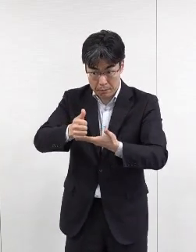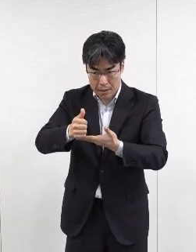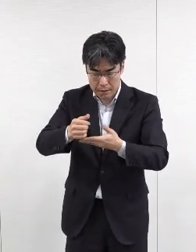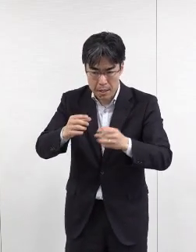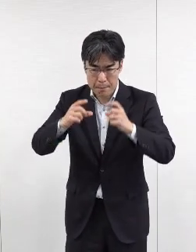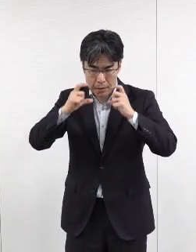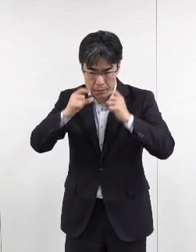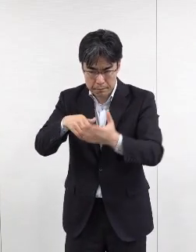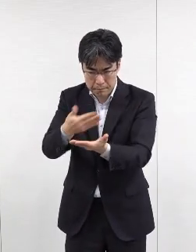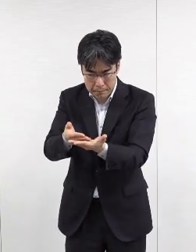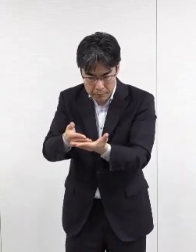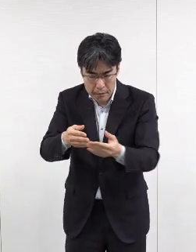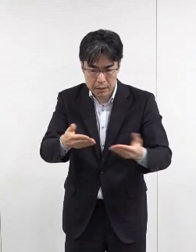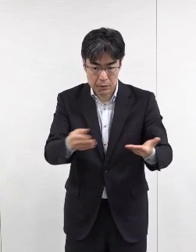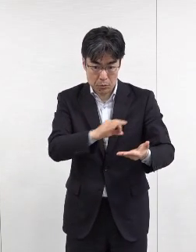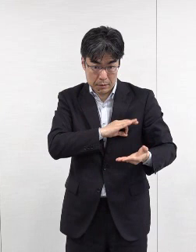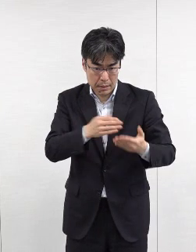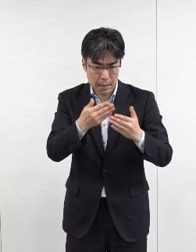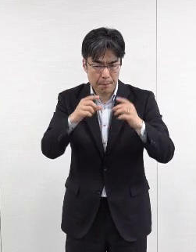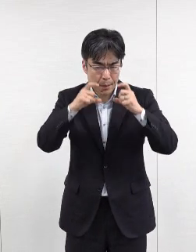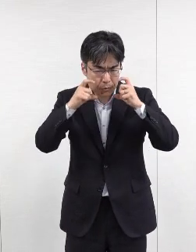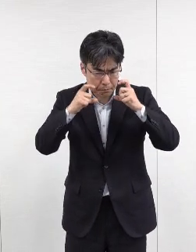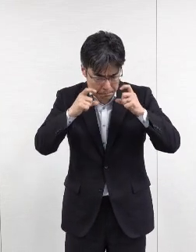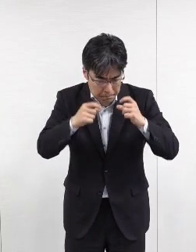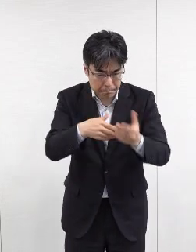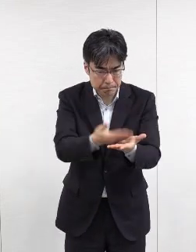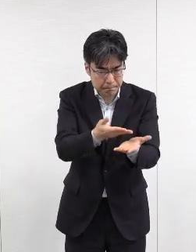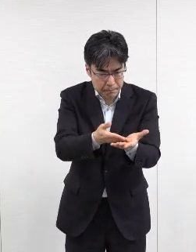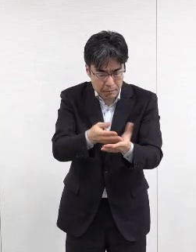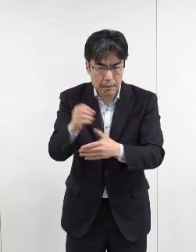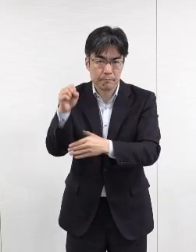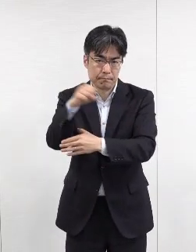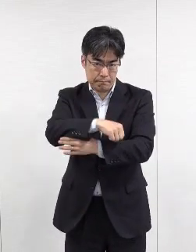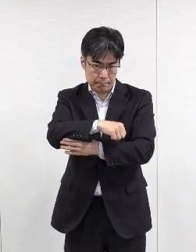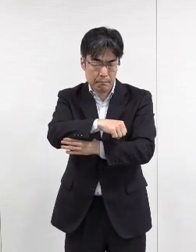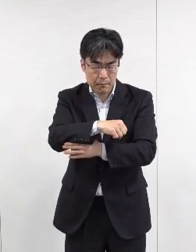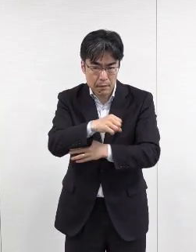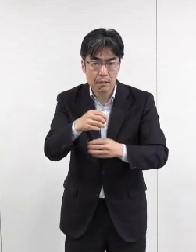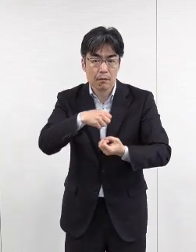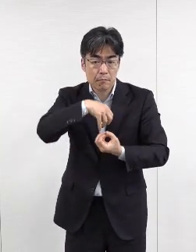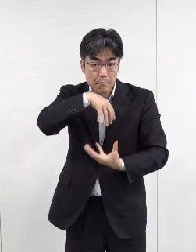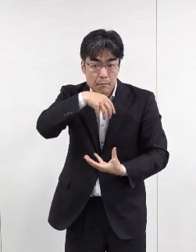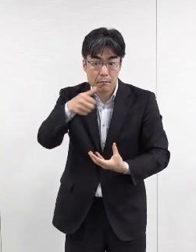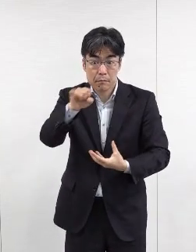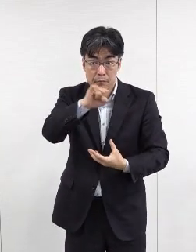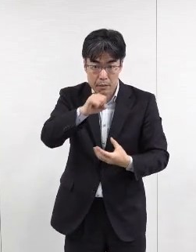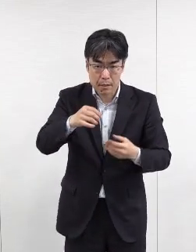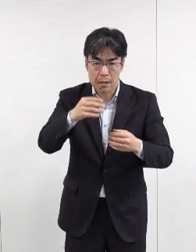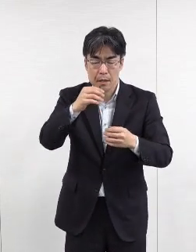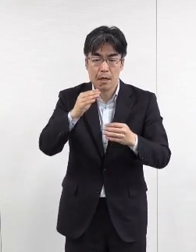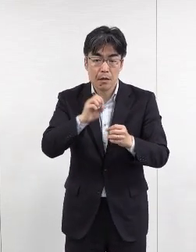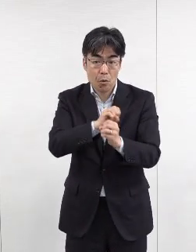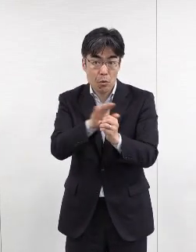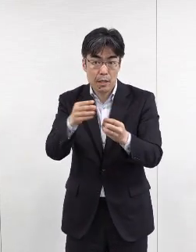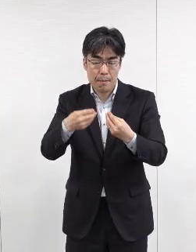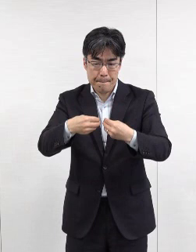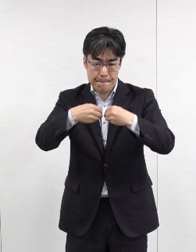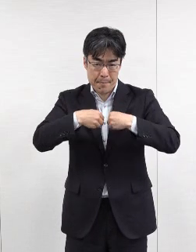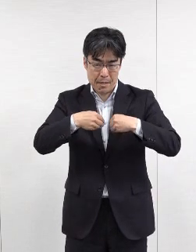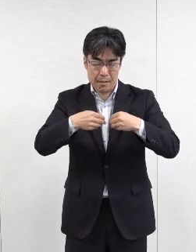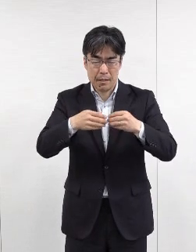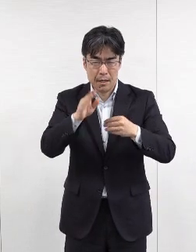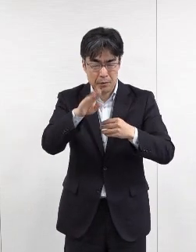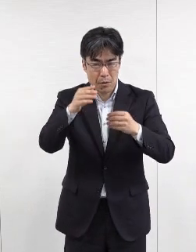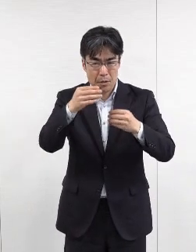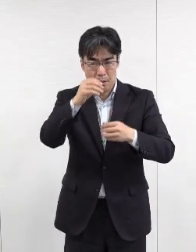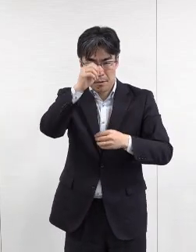を求めることは許容される高齢者など重症化リスクの高い方への感染